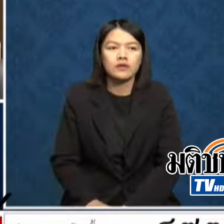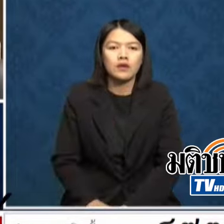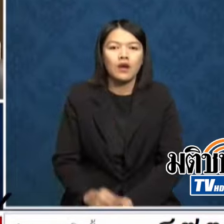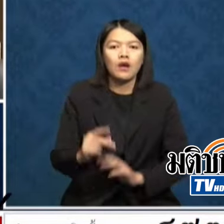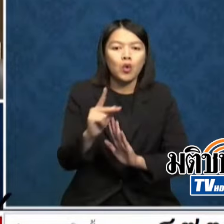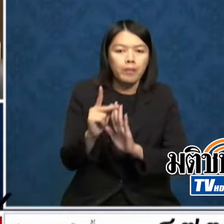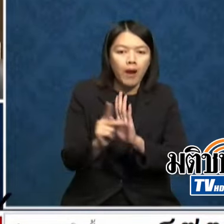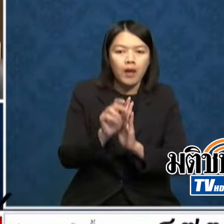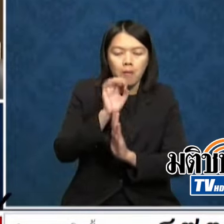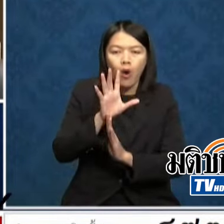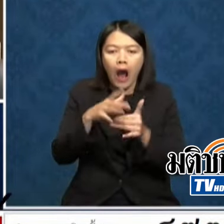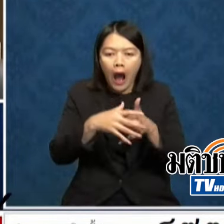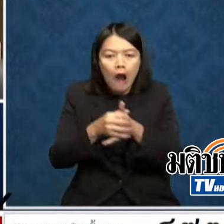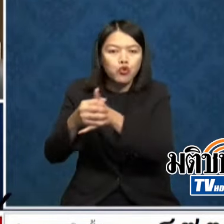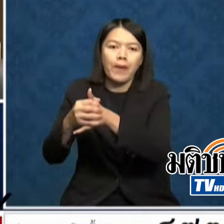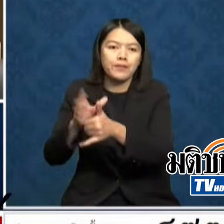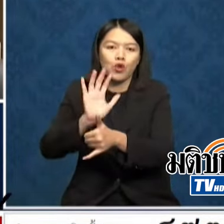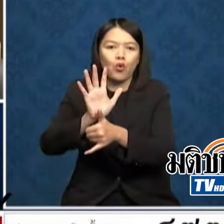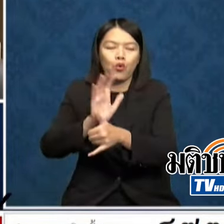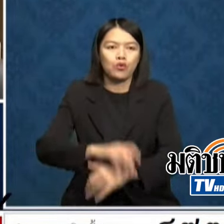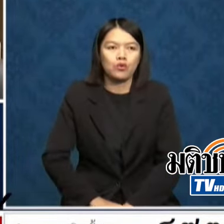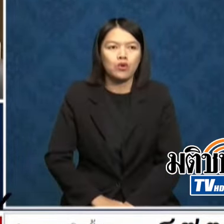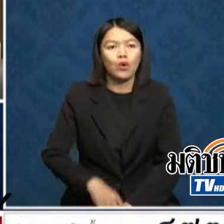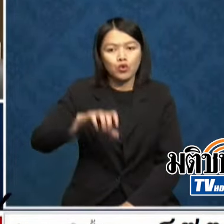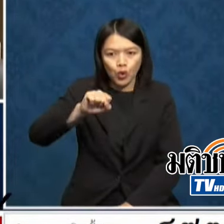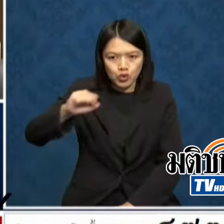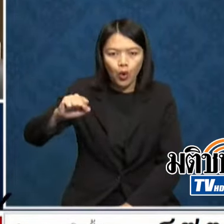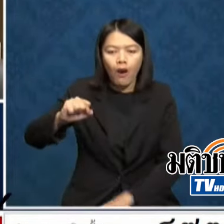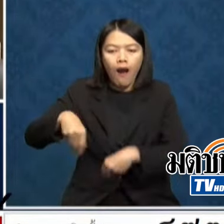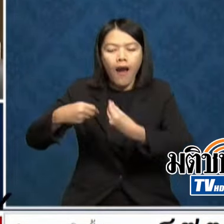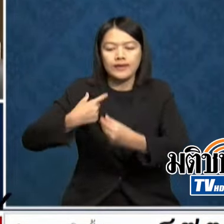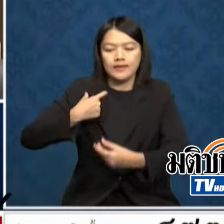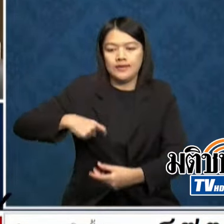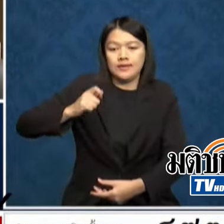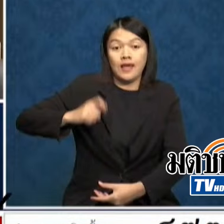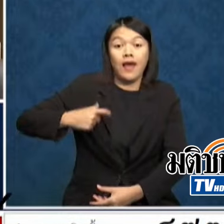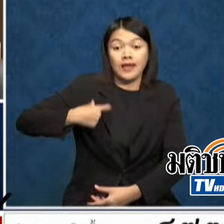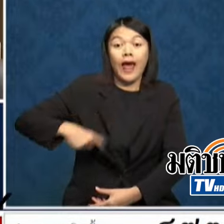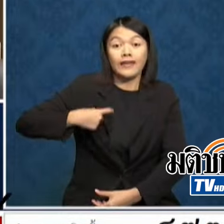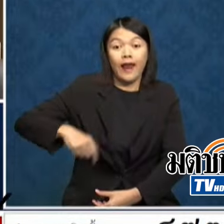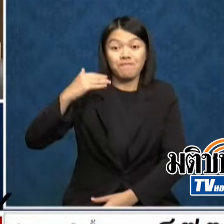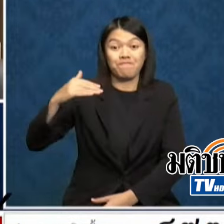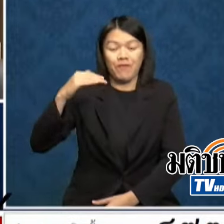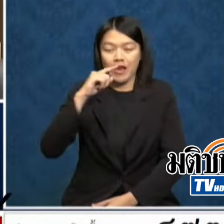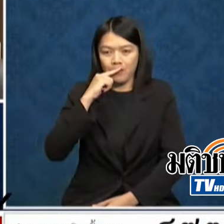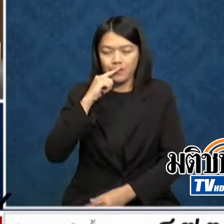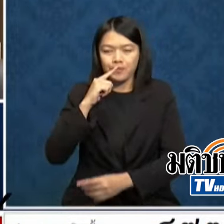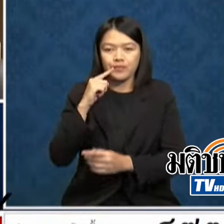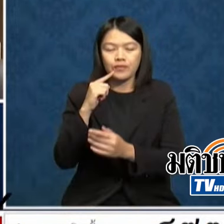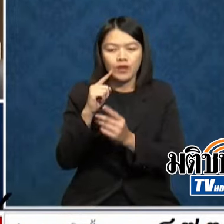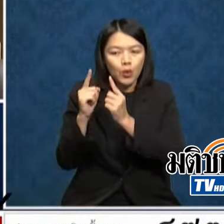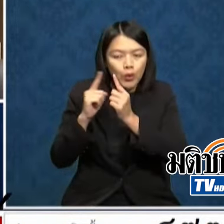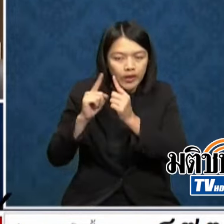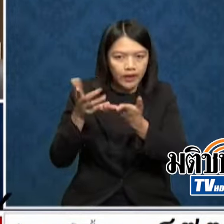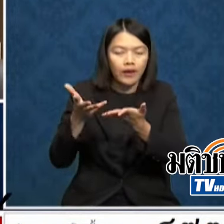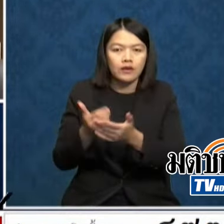กฎหมายว่าต้องเอาตัวไปนะไม่ต้องการสมาชิกสภาก็มอบให้ทนายไปเกี่ยวคดีได้โดยที่ศาล